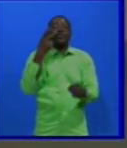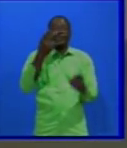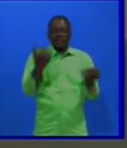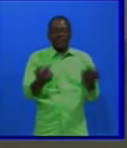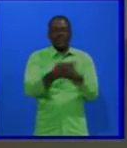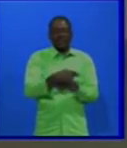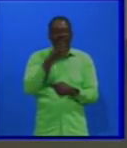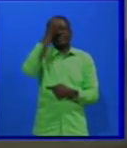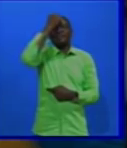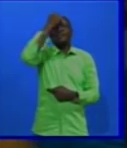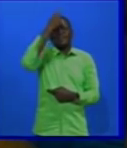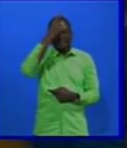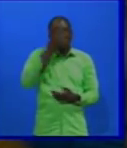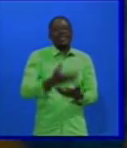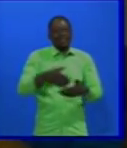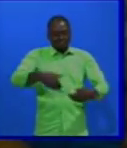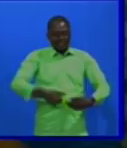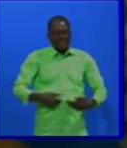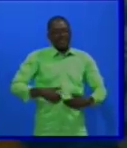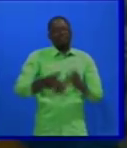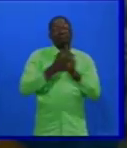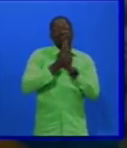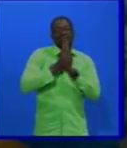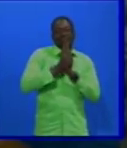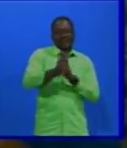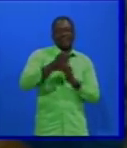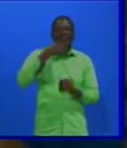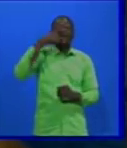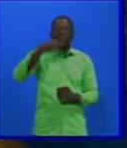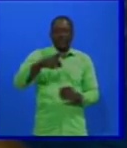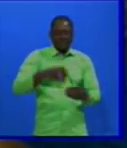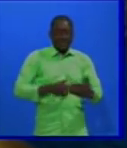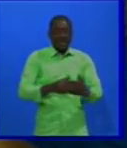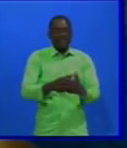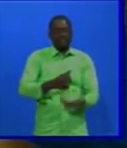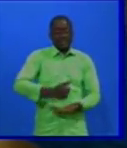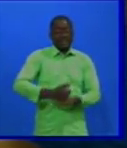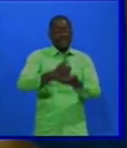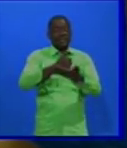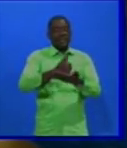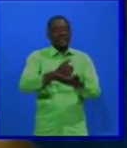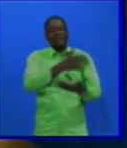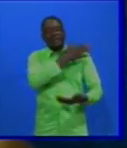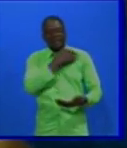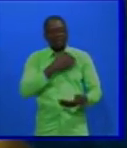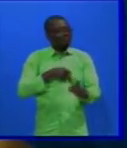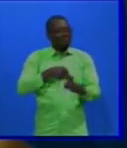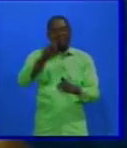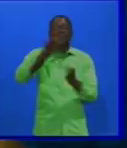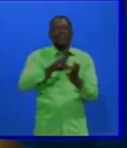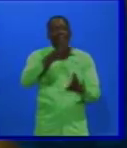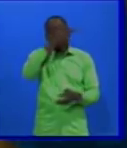une richesse. Il y a des jeunes talents, il y a des jeunes artistes qu'il faut qu'on arrive à encadrer, à soutenir. Et puis ils deviennent des professionnels parce que c'est